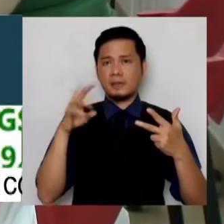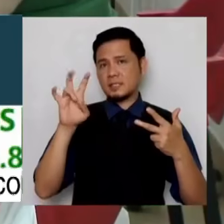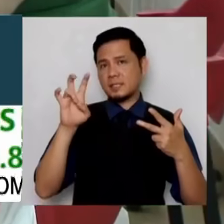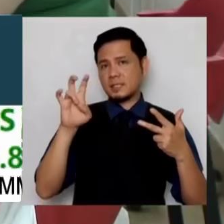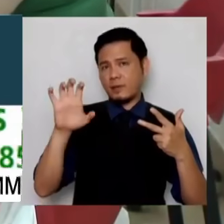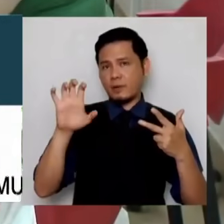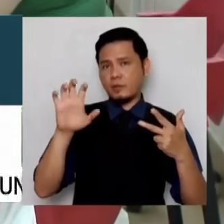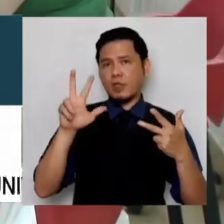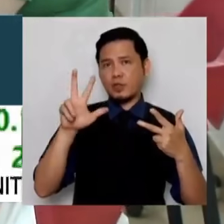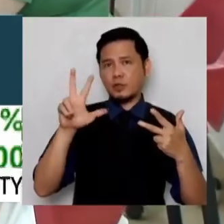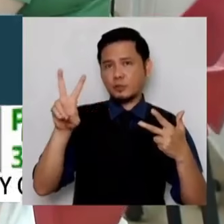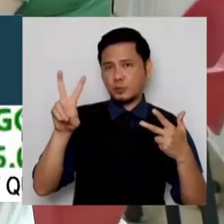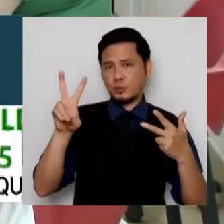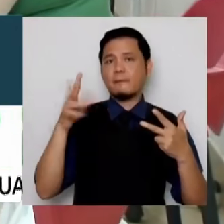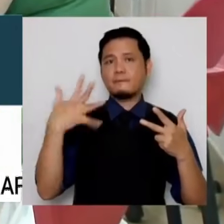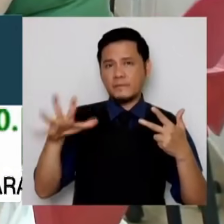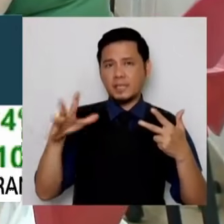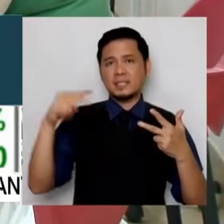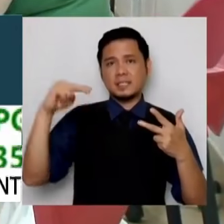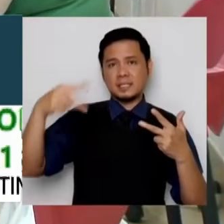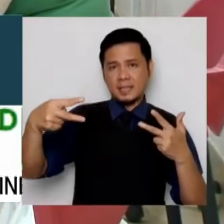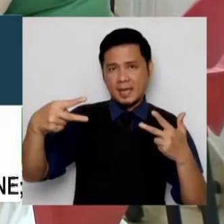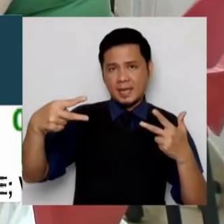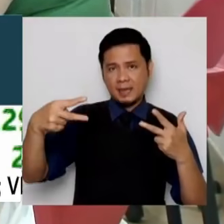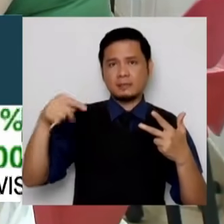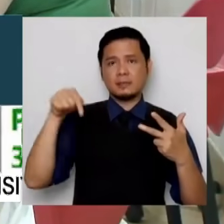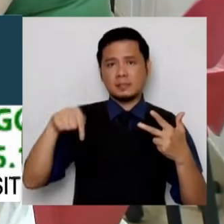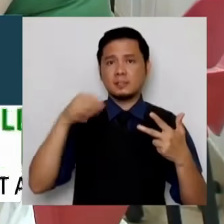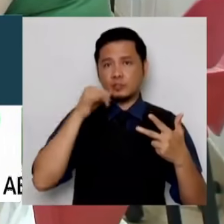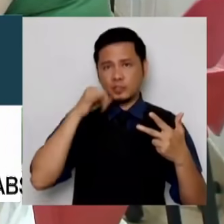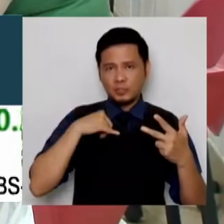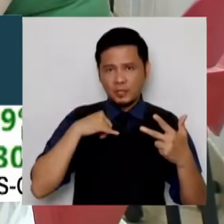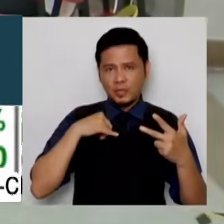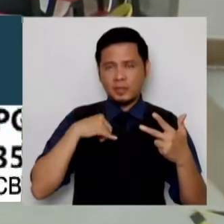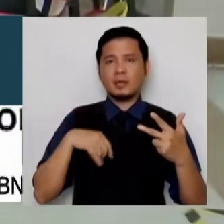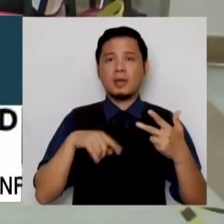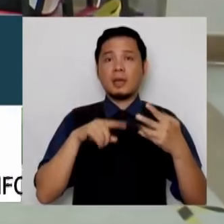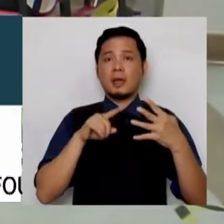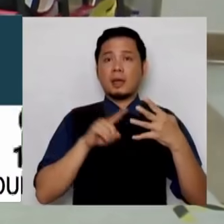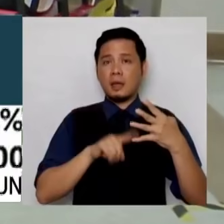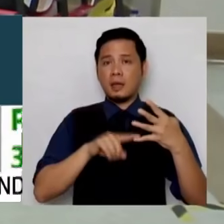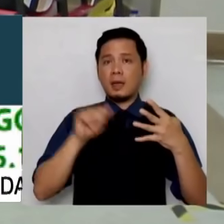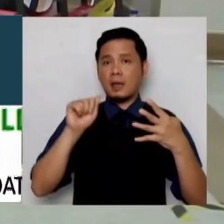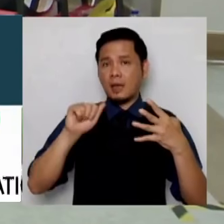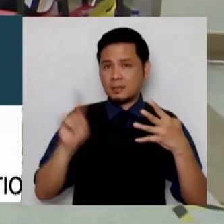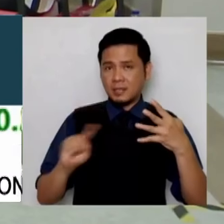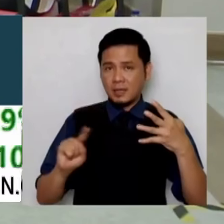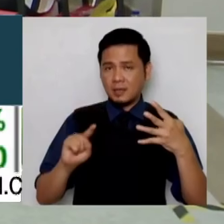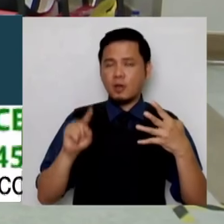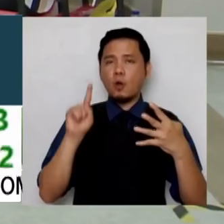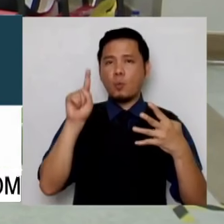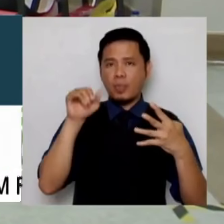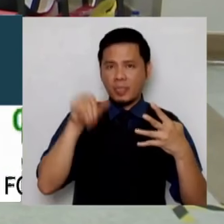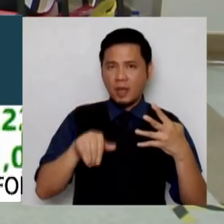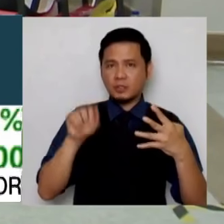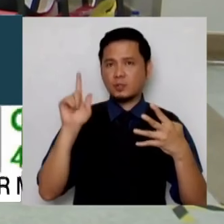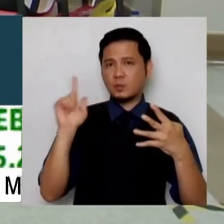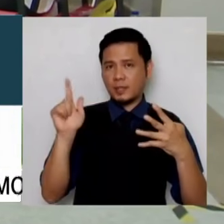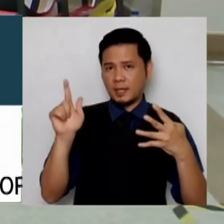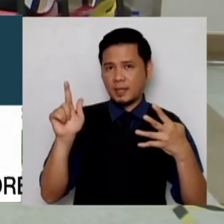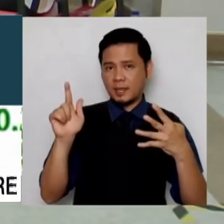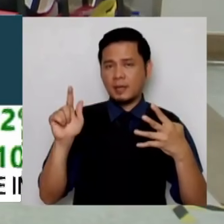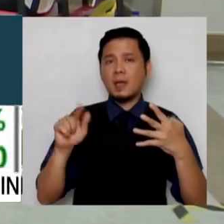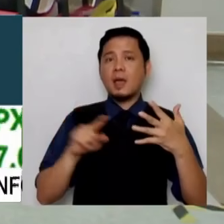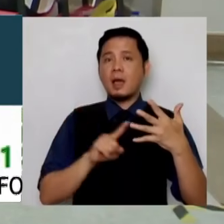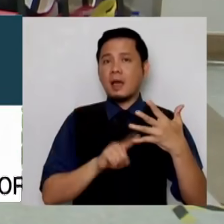732 ang nabakuna naming second dose ng Sinovac yesterday. Mm-hmm. Ang AstraZeneca is 1,020. Ang Pfizer